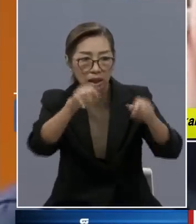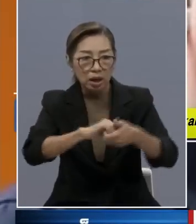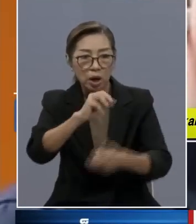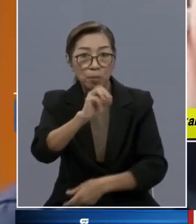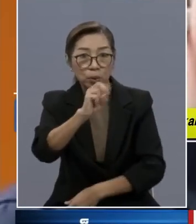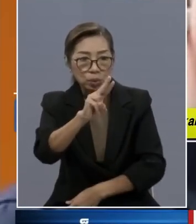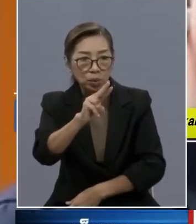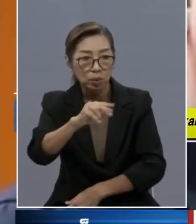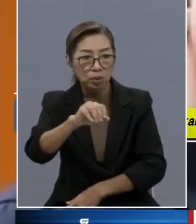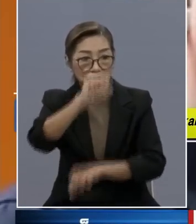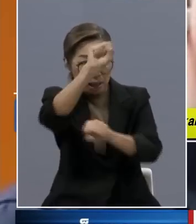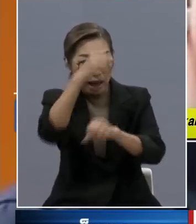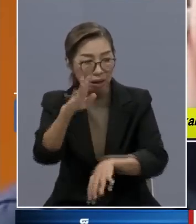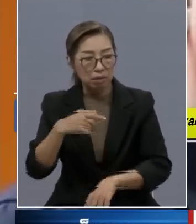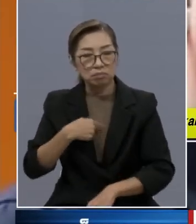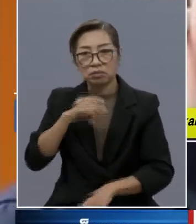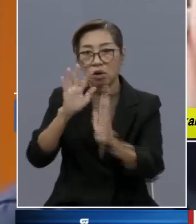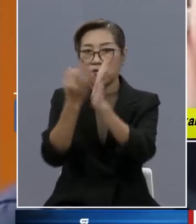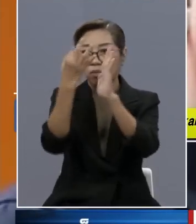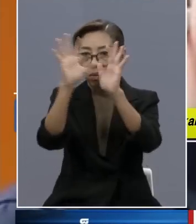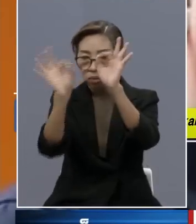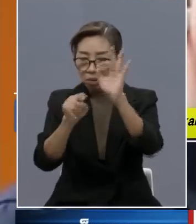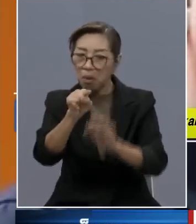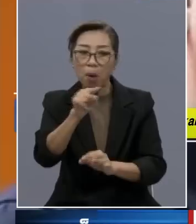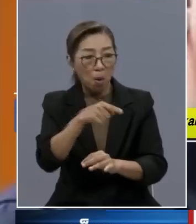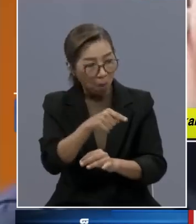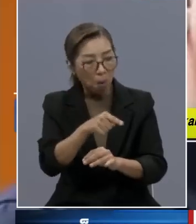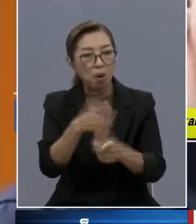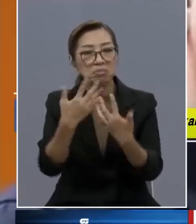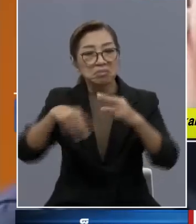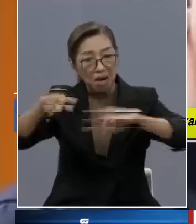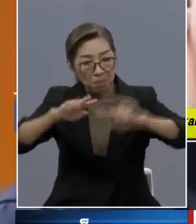บบรัฐและการปกครองในระบบประชาธิปไตยอันมีพระมหากษัตริย์ทรงเป็น